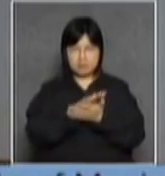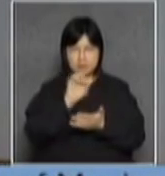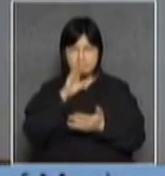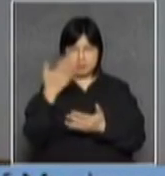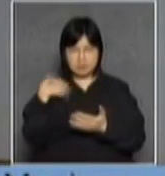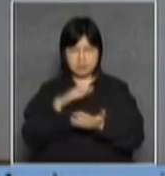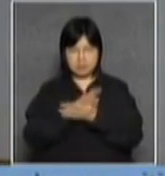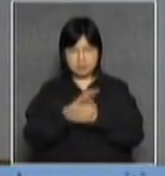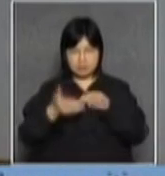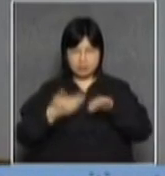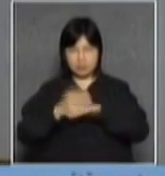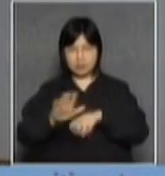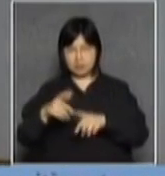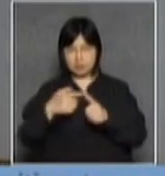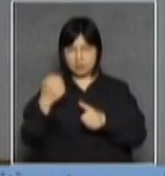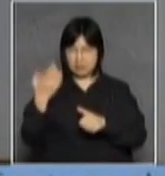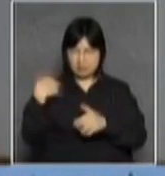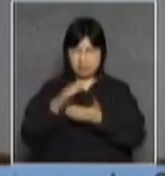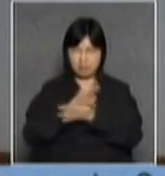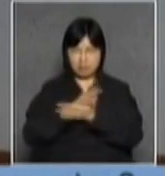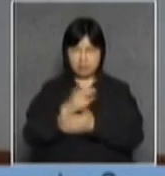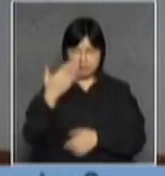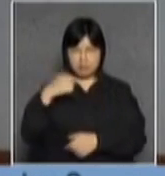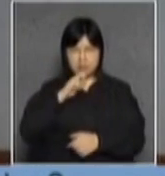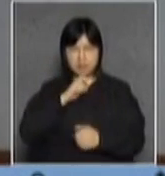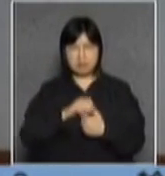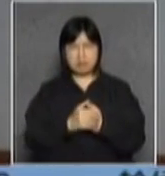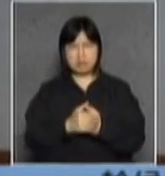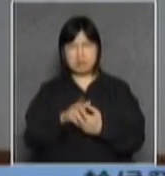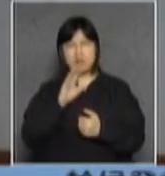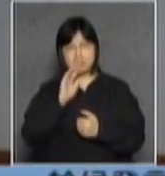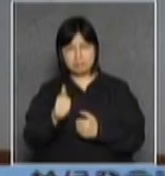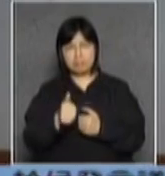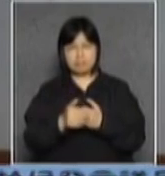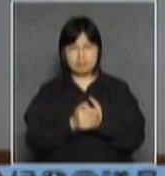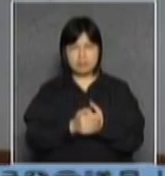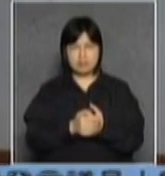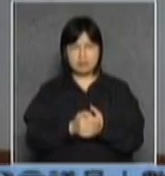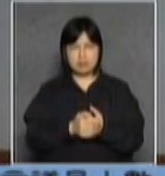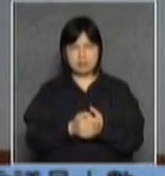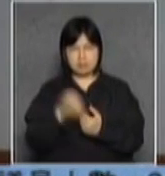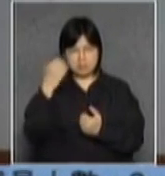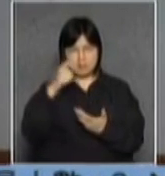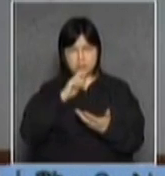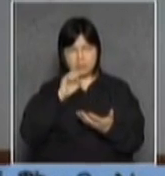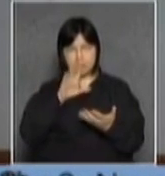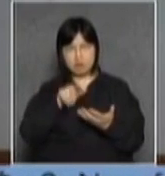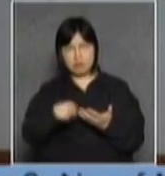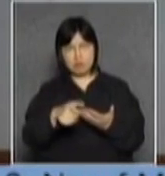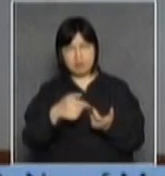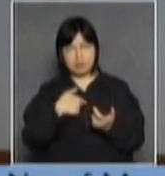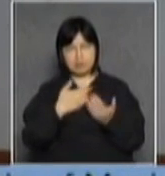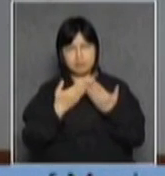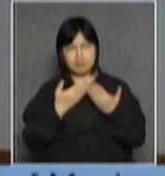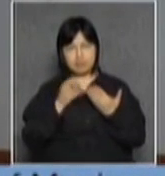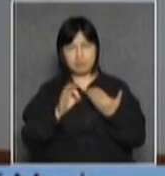年前喎，主席。嗱咁你講得啱嘅。咁我喂即係因為有多人話我唔講你啦，不學無術啦，又